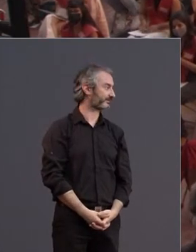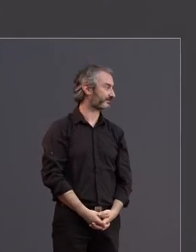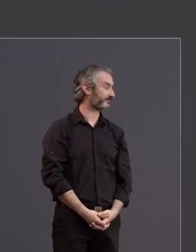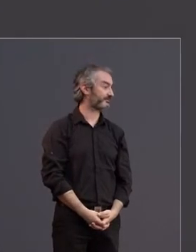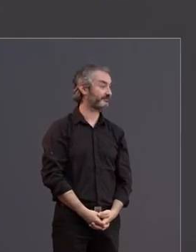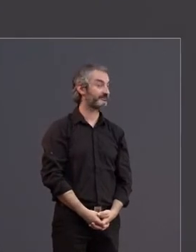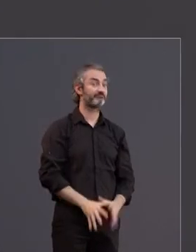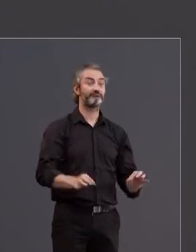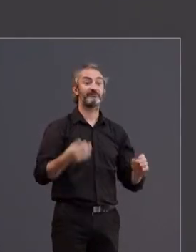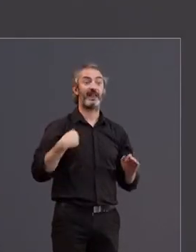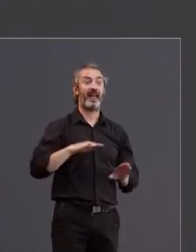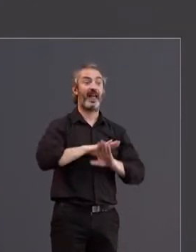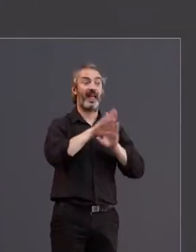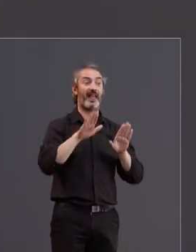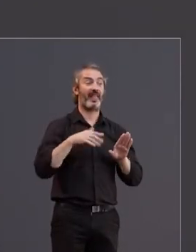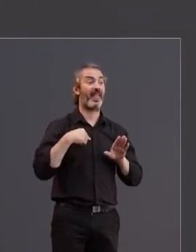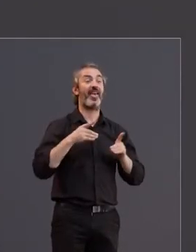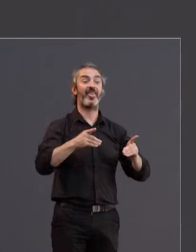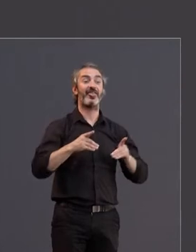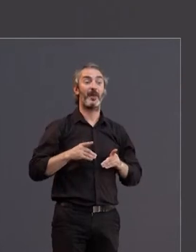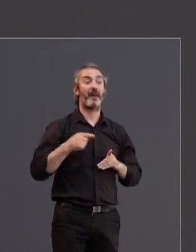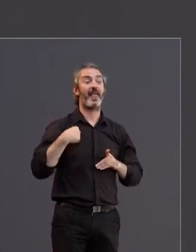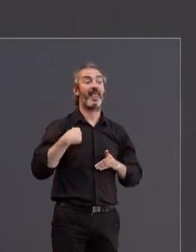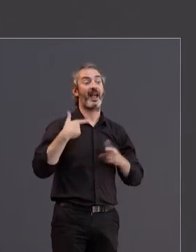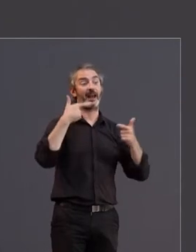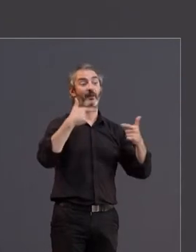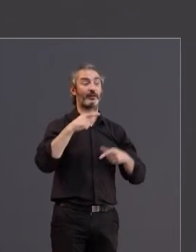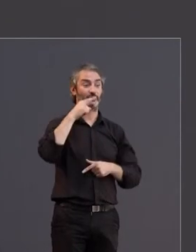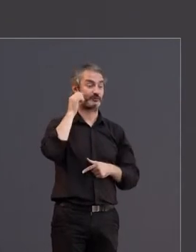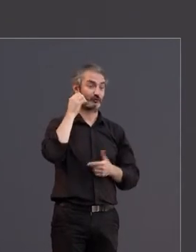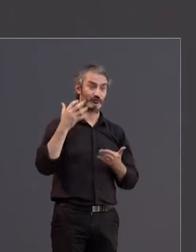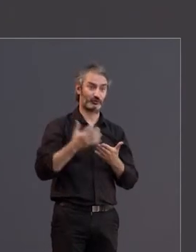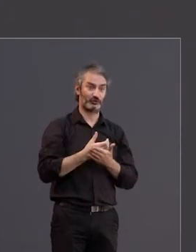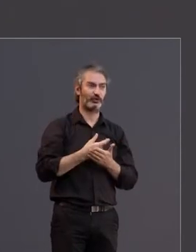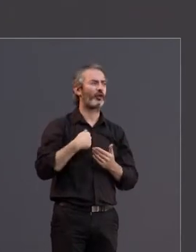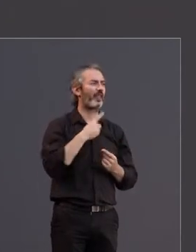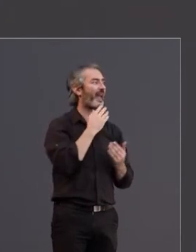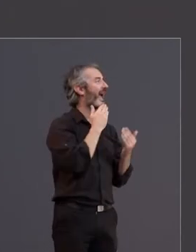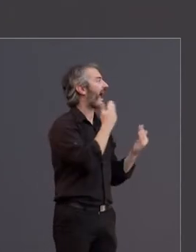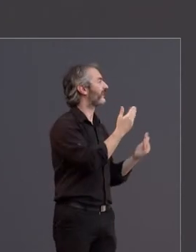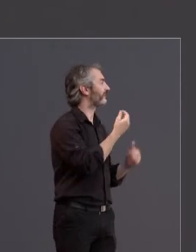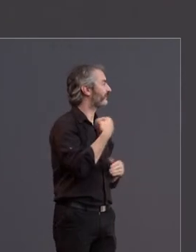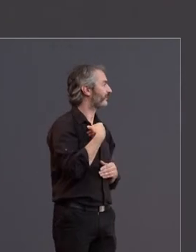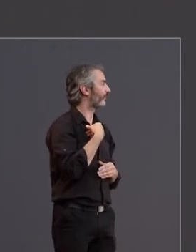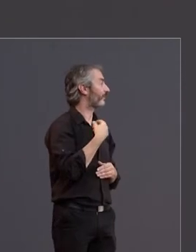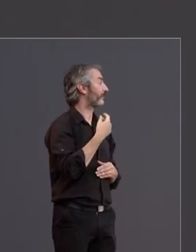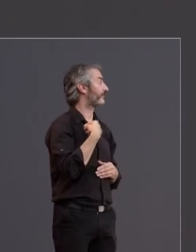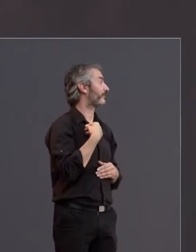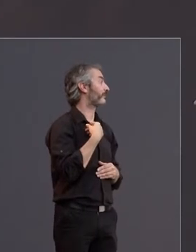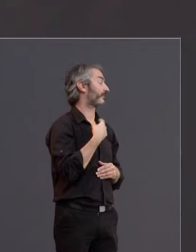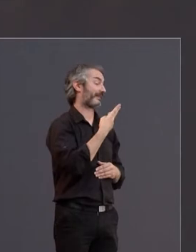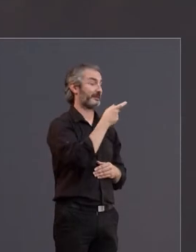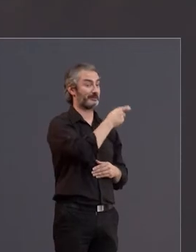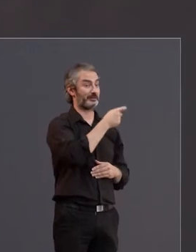I fins aquí el lliurament de diplomes commemoratius a tots els graduats i a totes les graduades. Agraïm la presència a l'escenari de Sergi Torné,